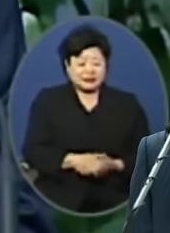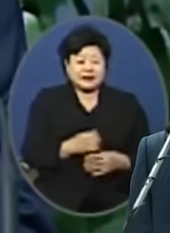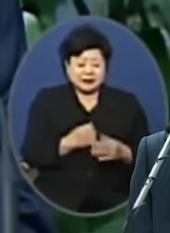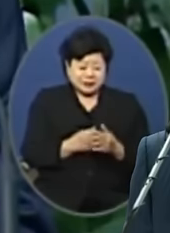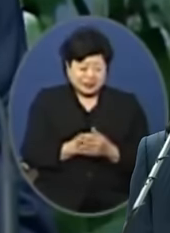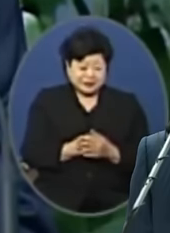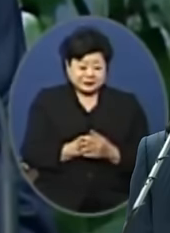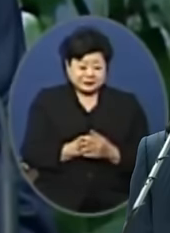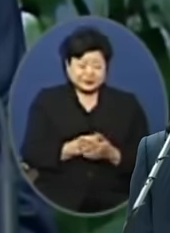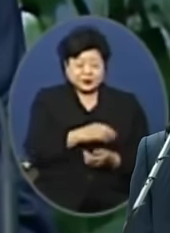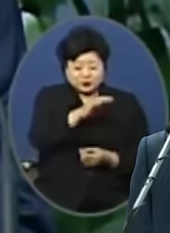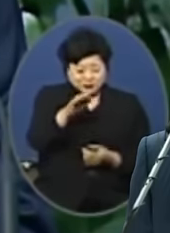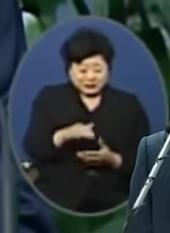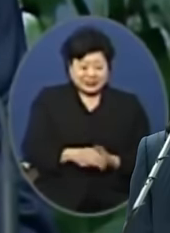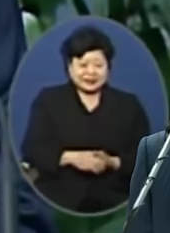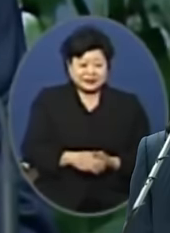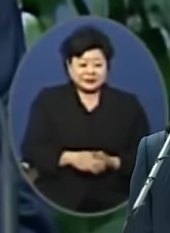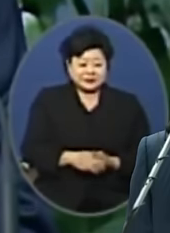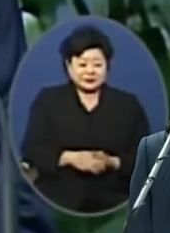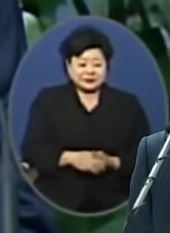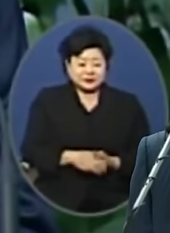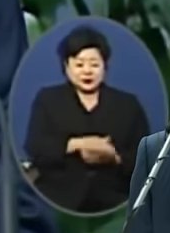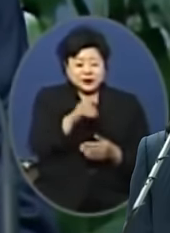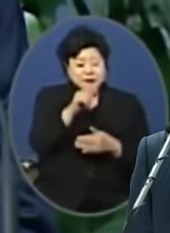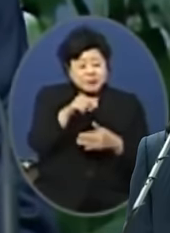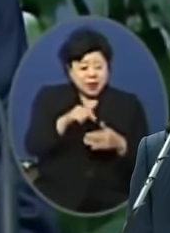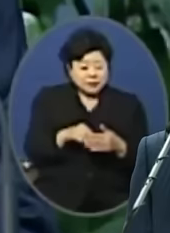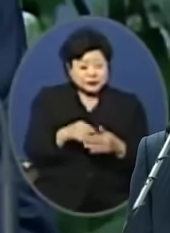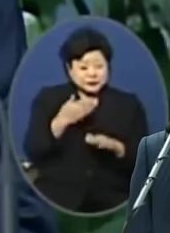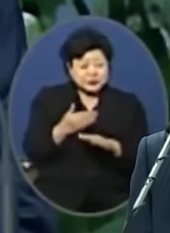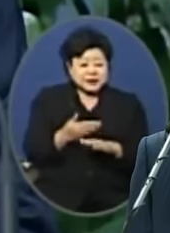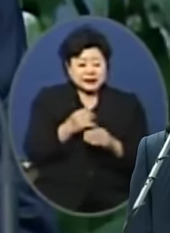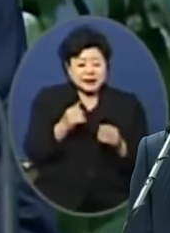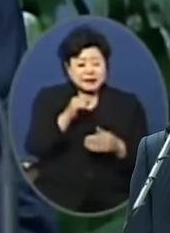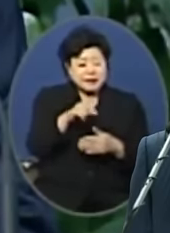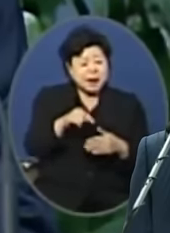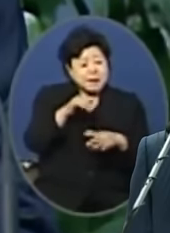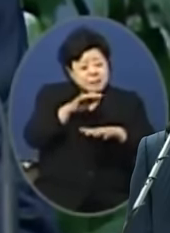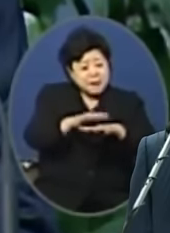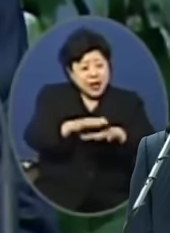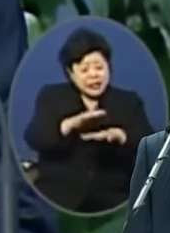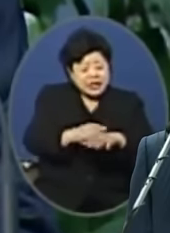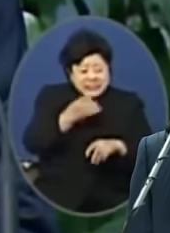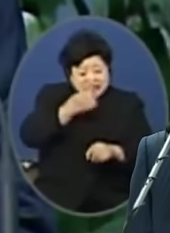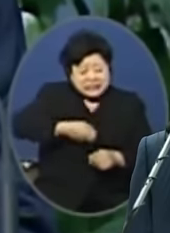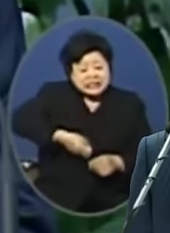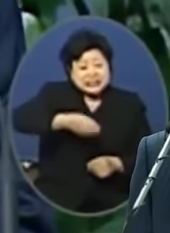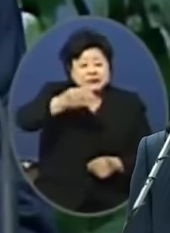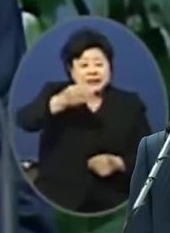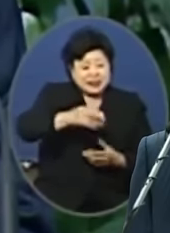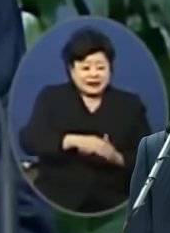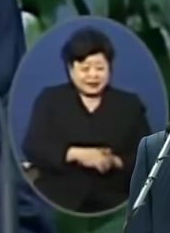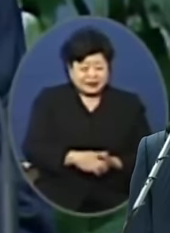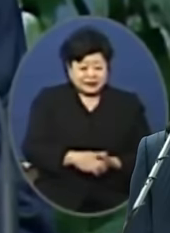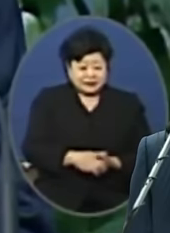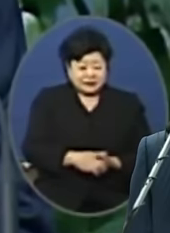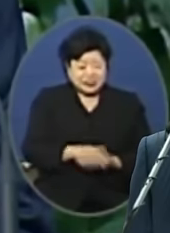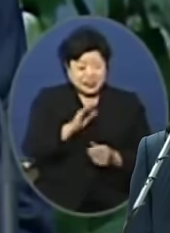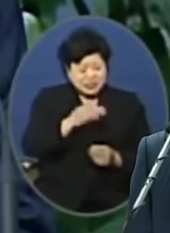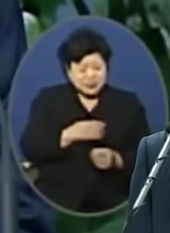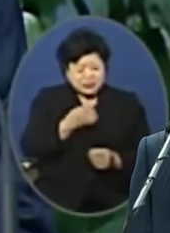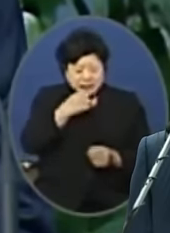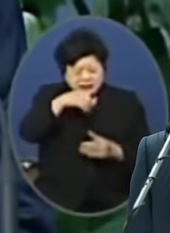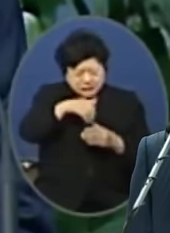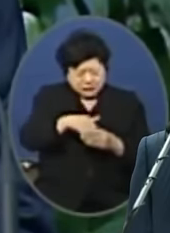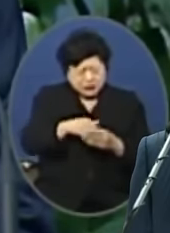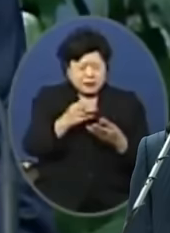그러므로 우리가 우리의 마음뿐 아니라 다른 사람 마음 바탕에 씨를 심는데 잘못된 씨를